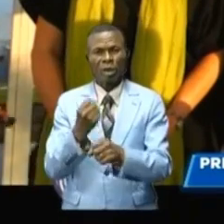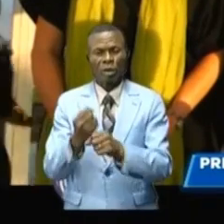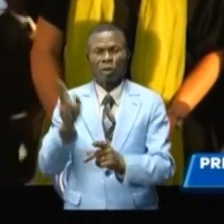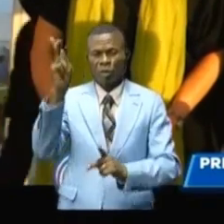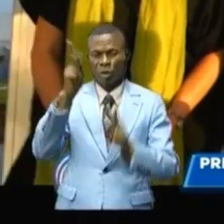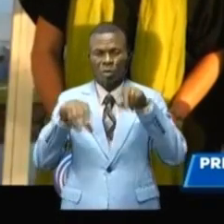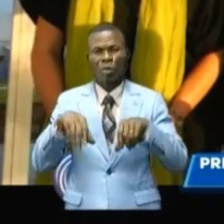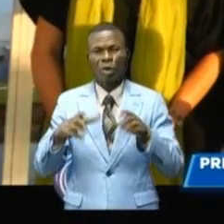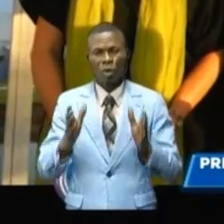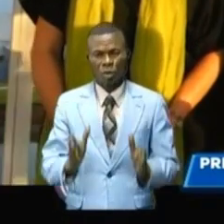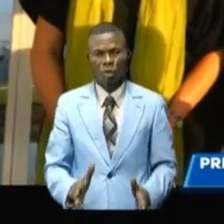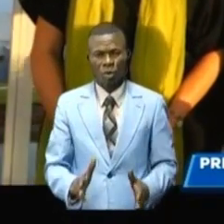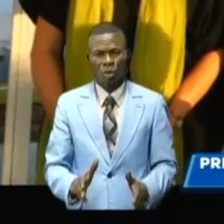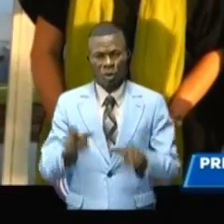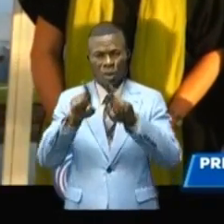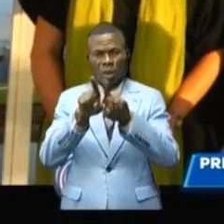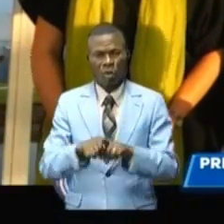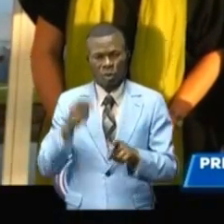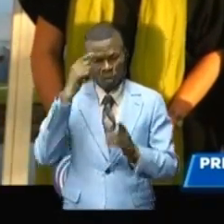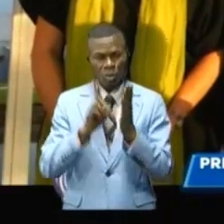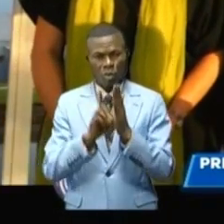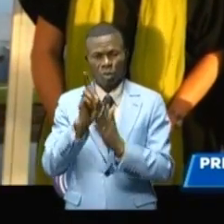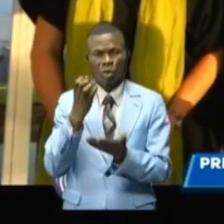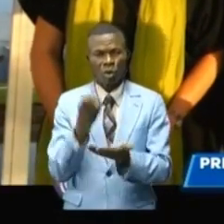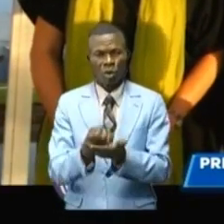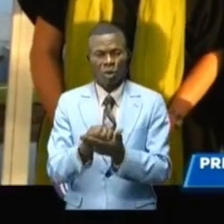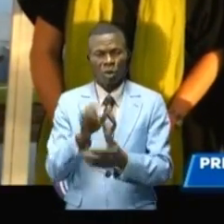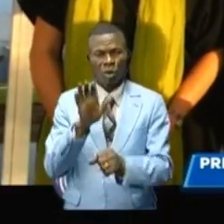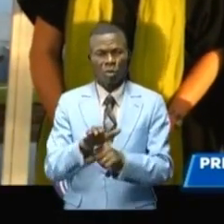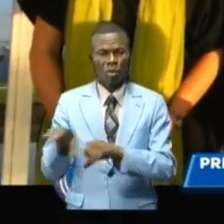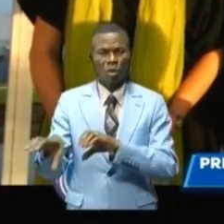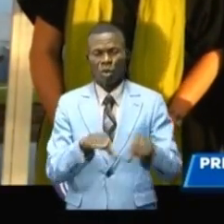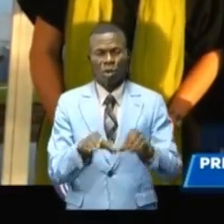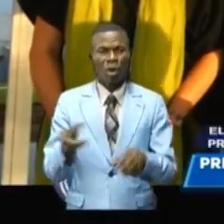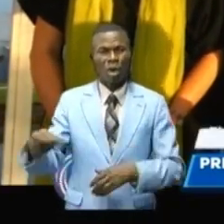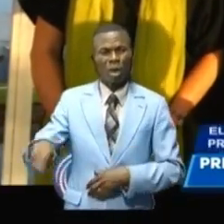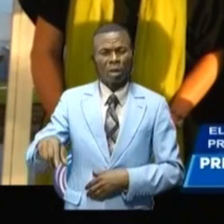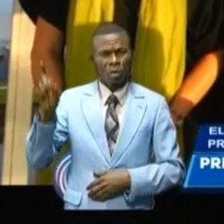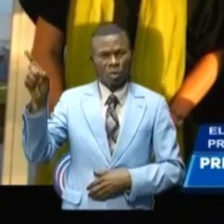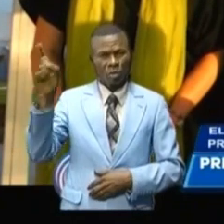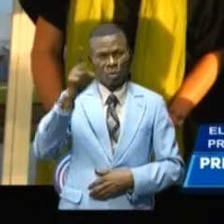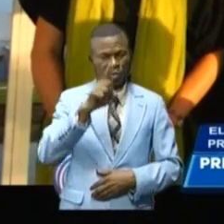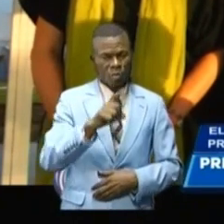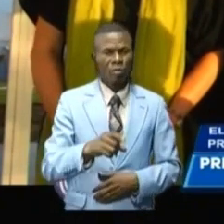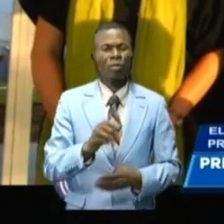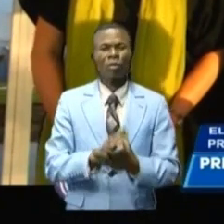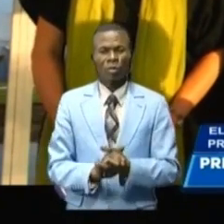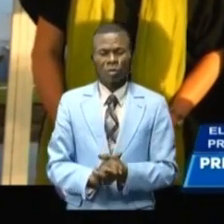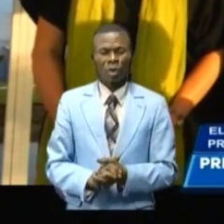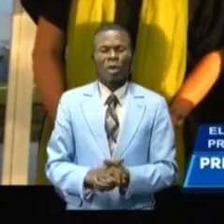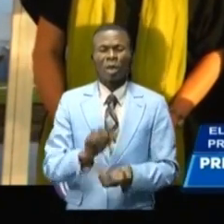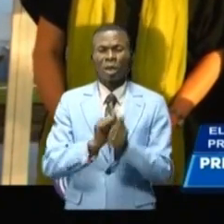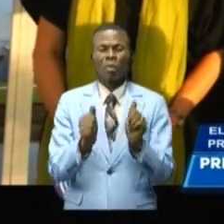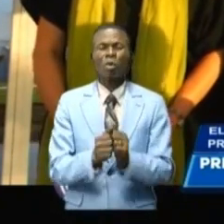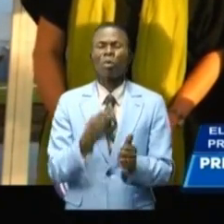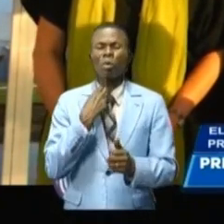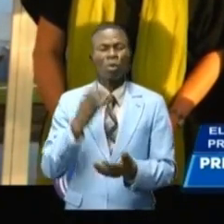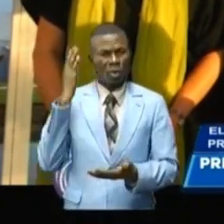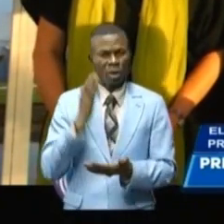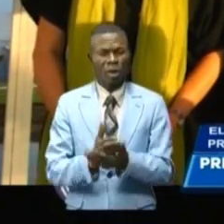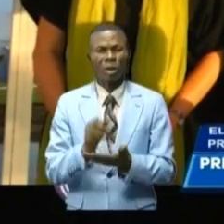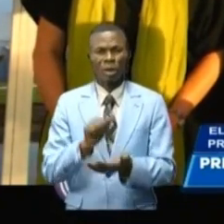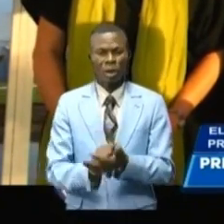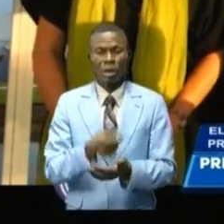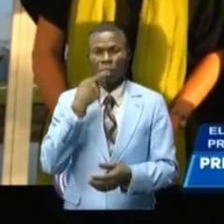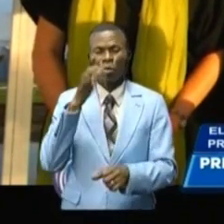population, aussi pour le développement économique dans différentes régions et donc il faut lever ces contraintes-là. On a aussi parlé